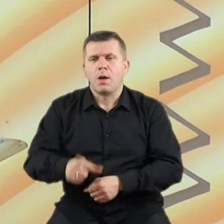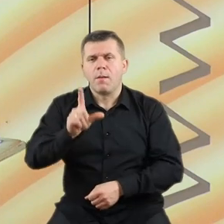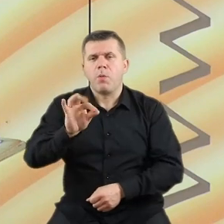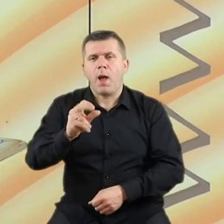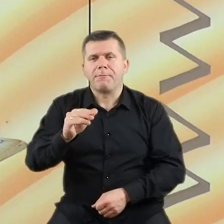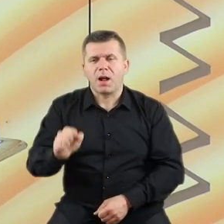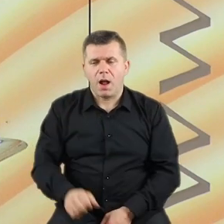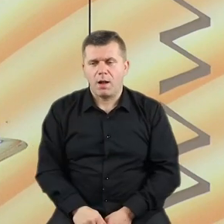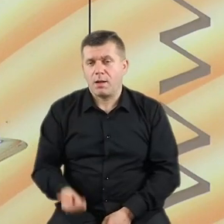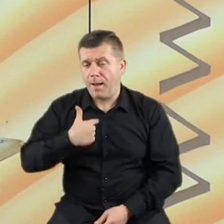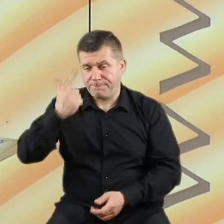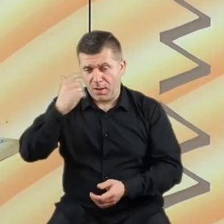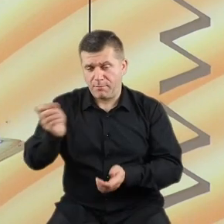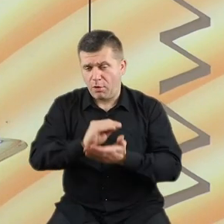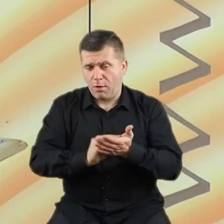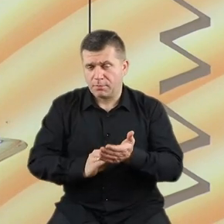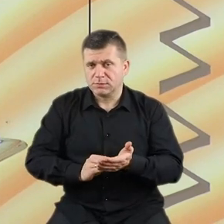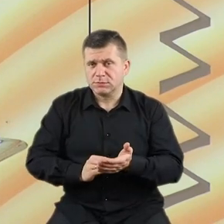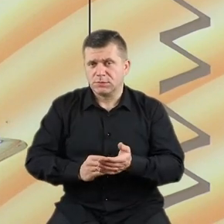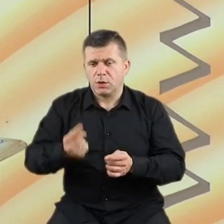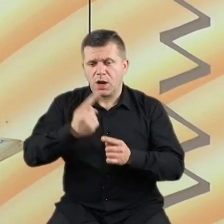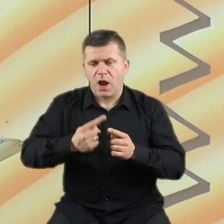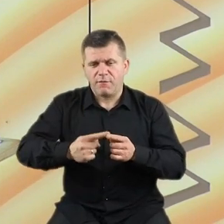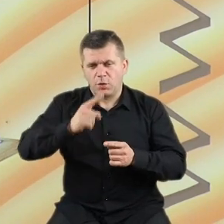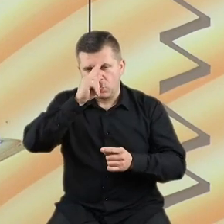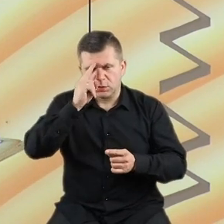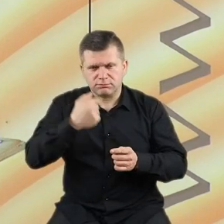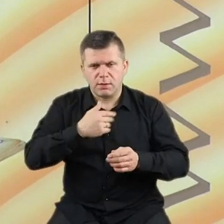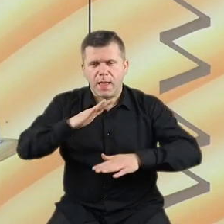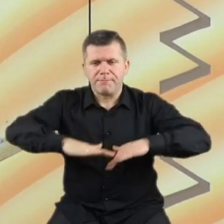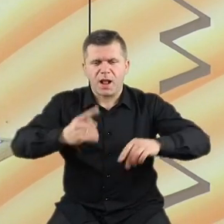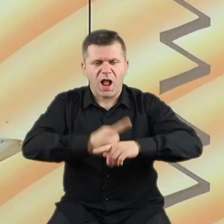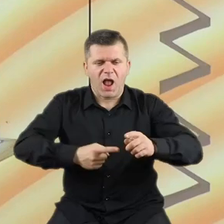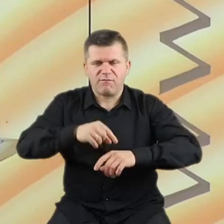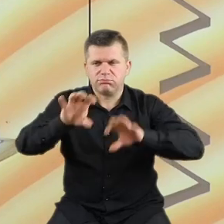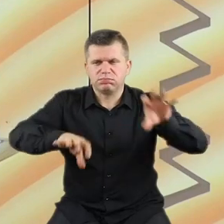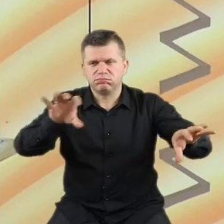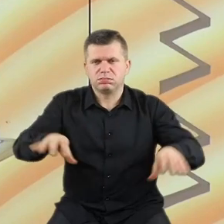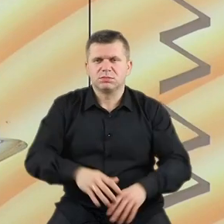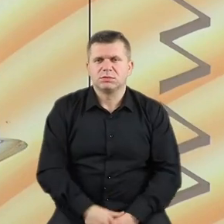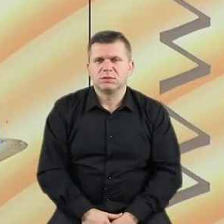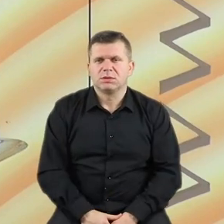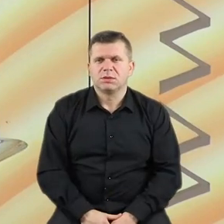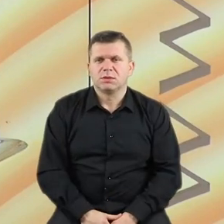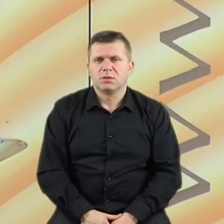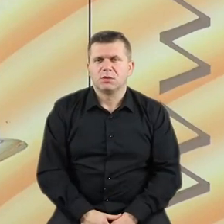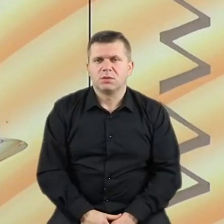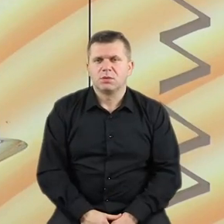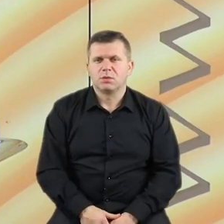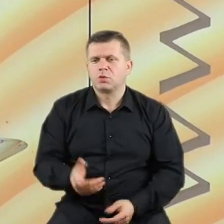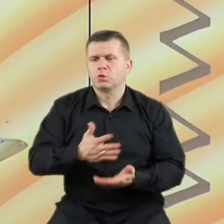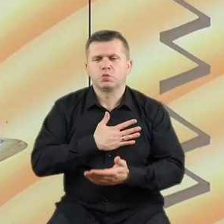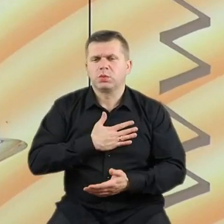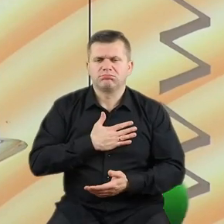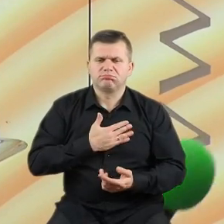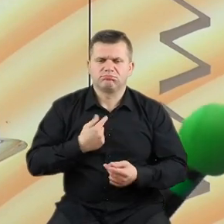i ja dokładnie pamiętam opisy, jak fragmenty ludzi wisiały na parapetach, prawda? Już zupełnie, to już chyba ze